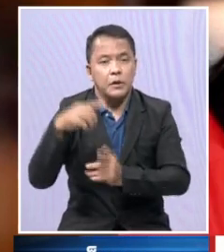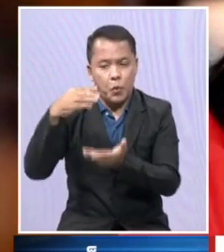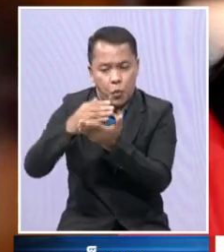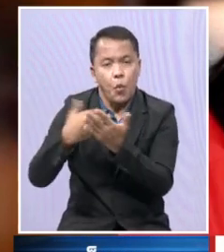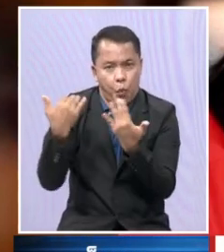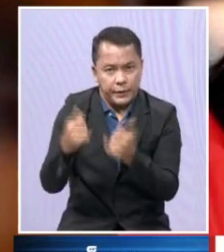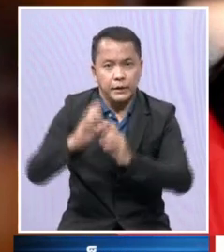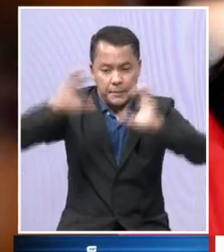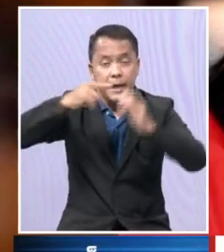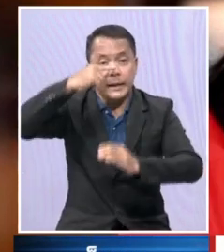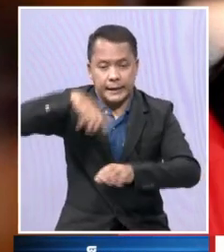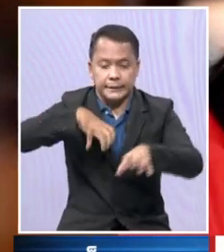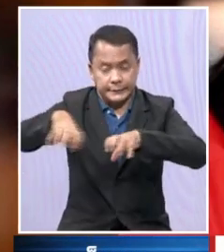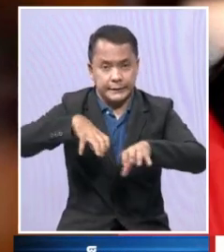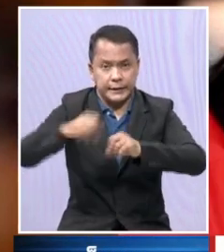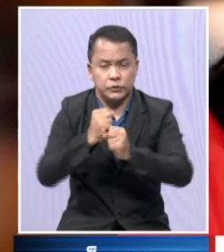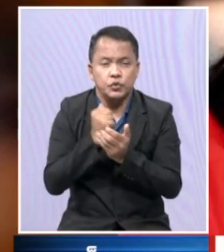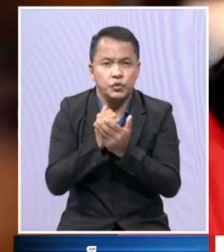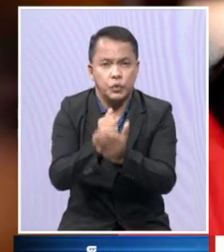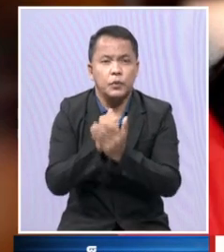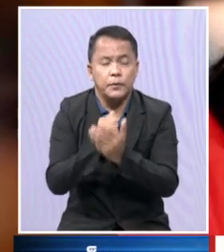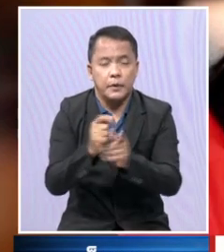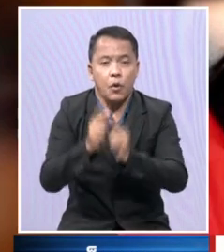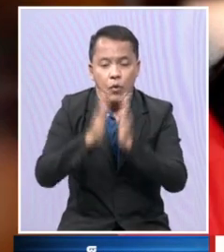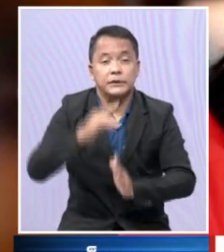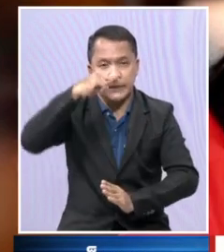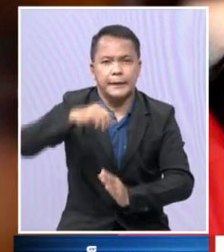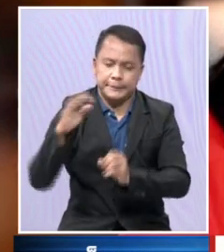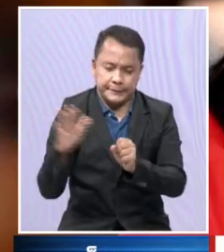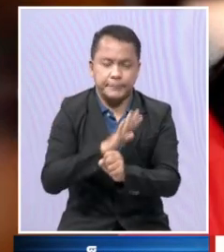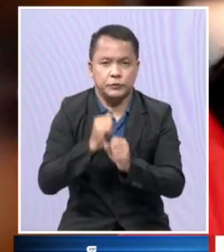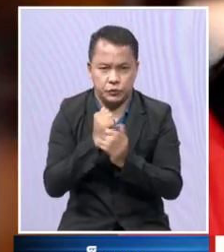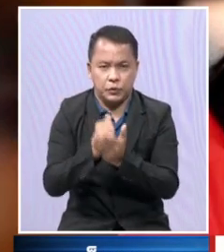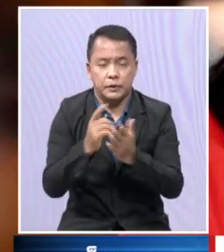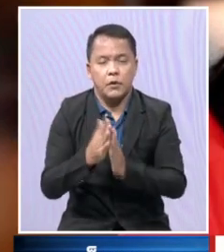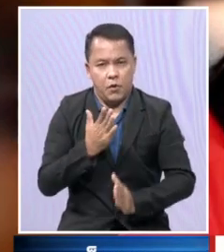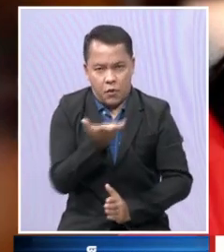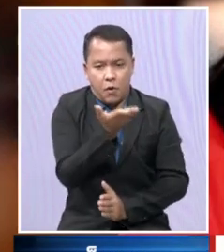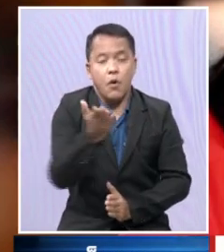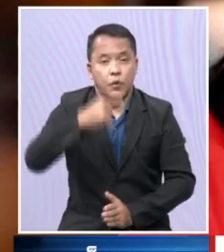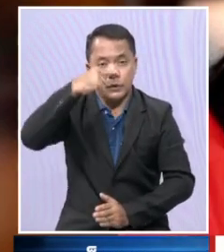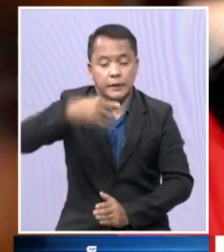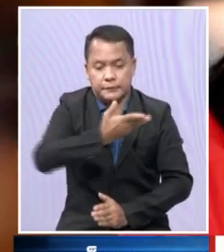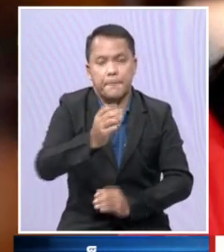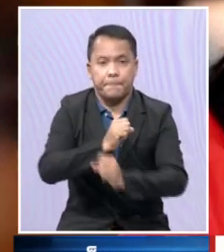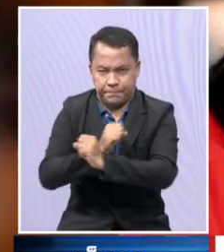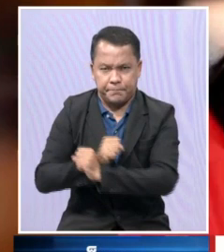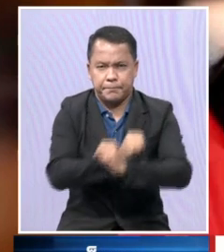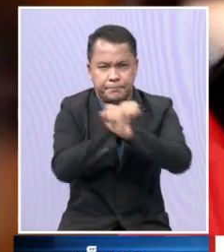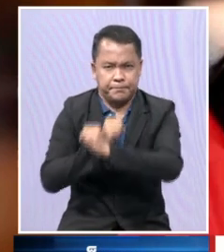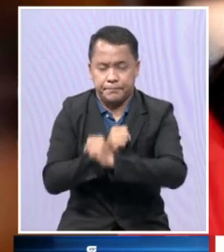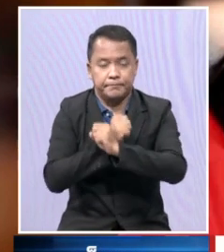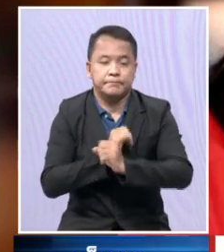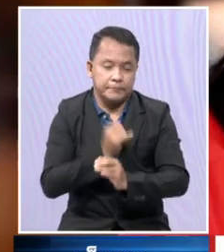ะนี้รัฐบาลไทยได้ดำเนินการเพื่อให้การช่วยเหลือพี่น้องชาวไทยอย่างเต็มกำลังดิฉันขอให้พี่น้องคนไทยทุกคนปลอดภัยและ